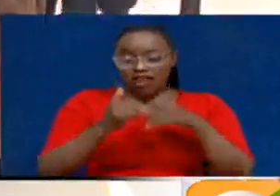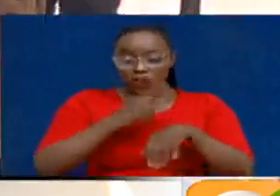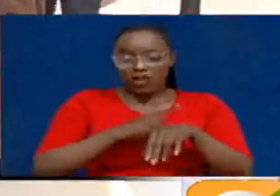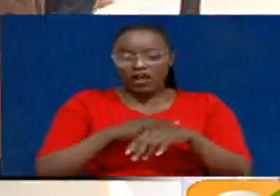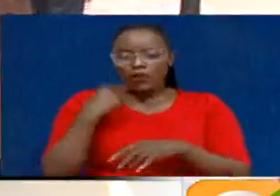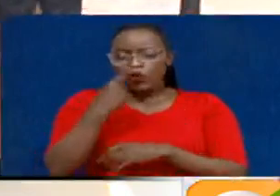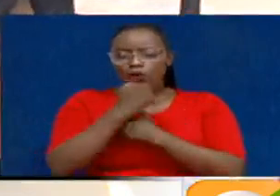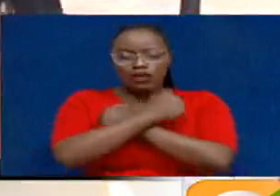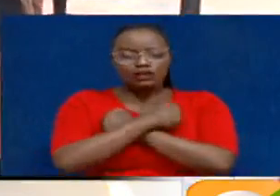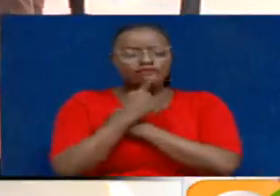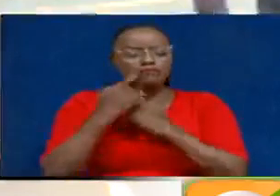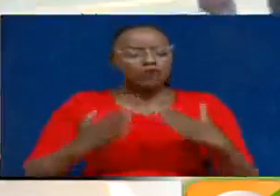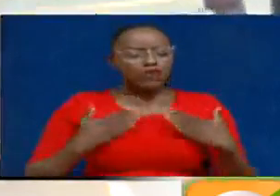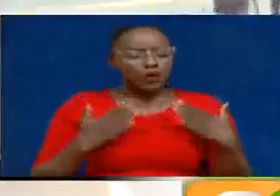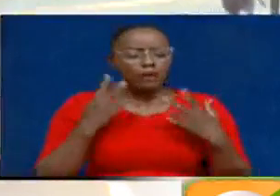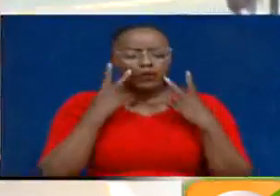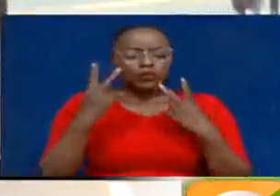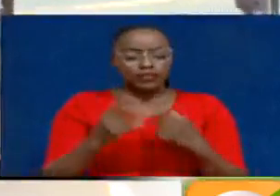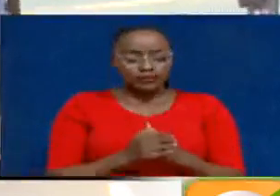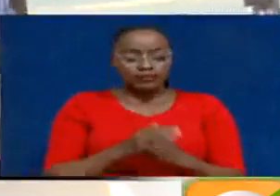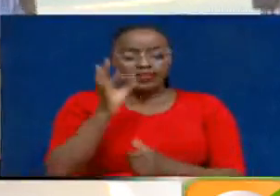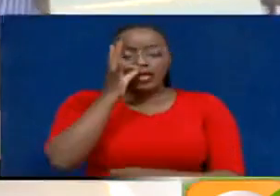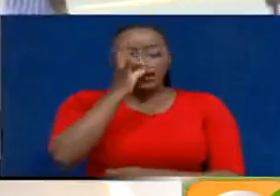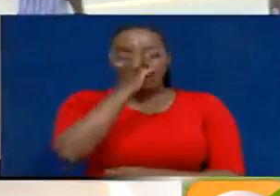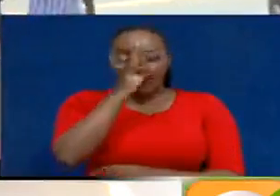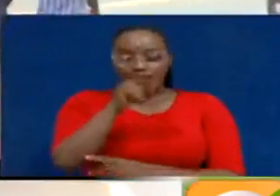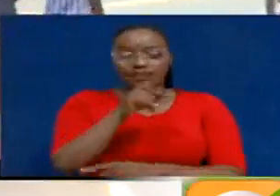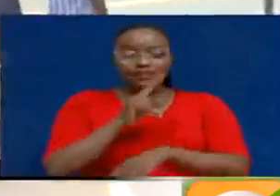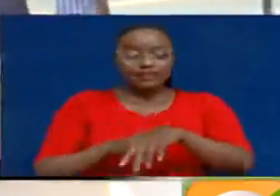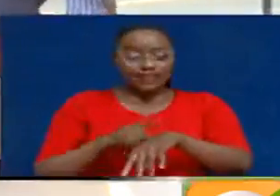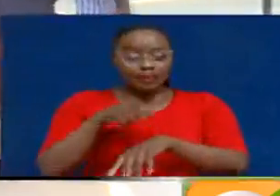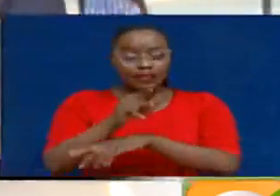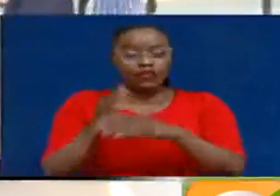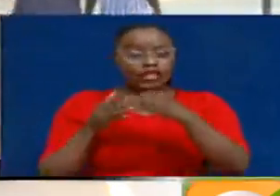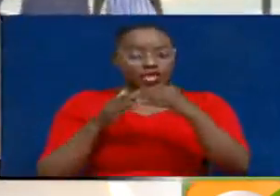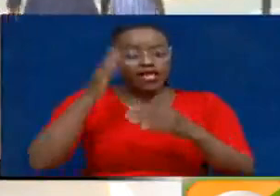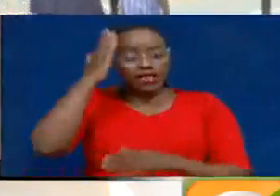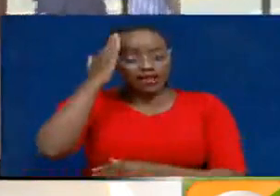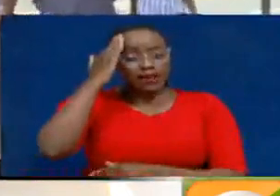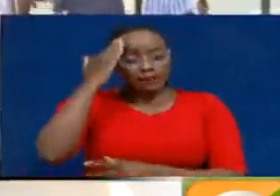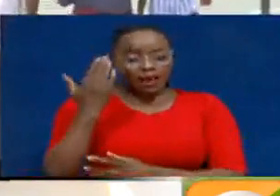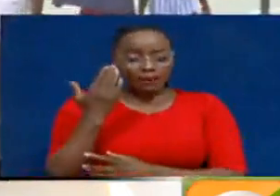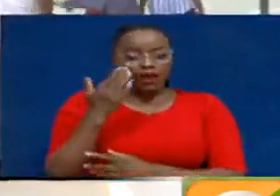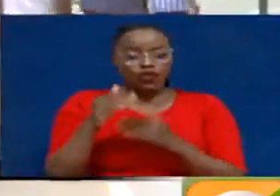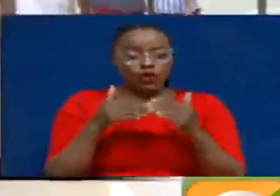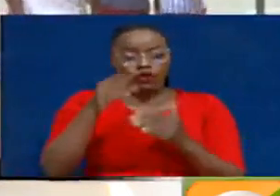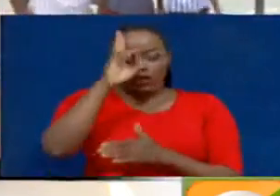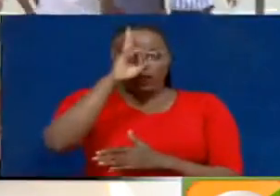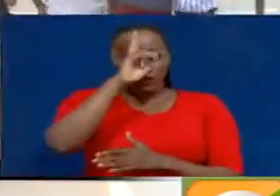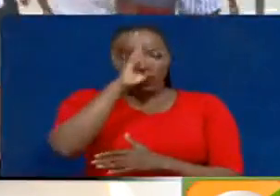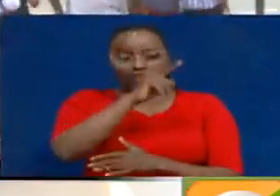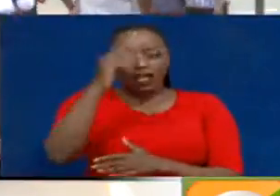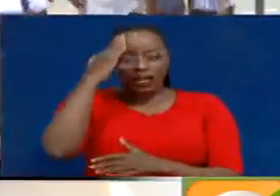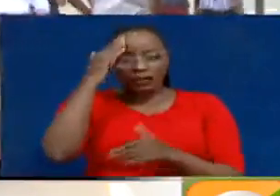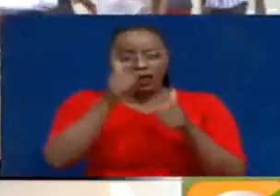aliyemwenzi walielezea furaha ya kufanya hivyo. When Kibaki was in power, he remembered the officers, police